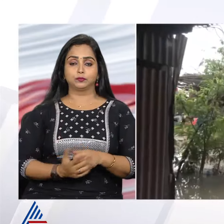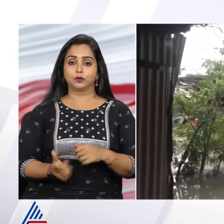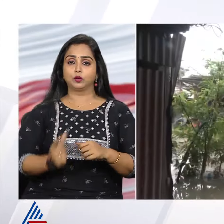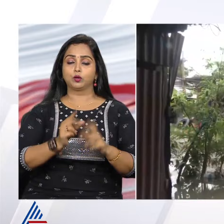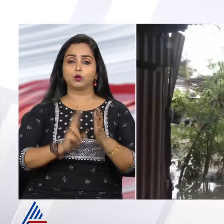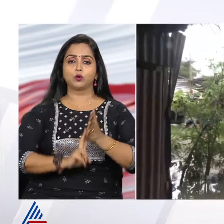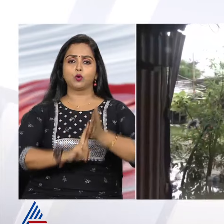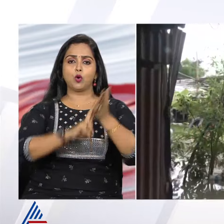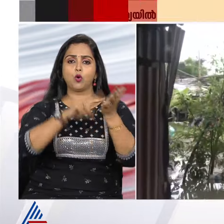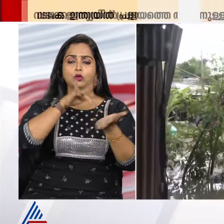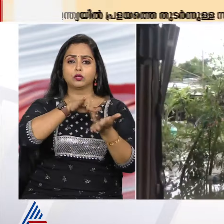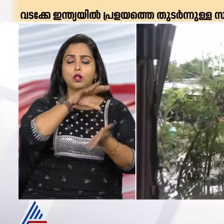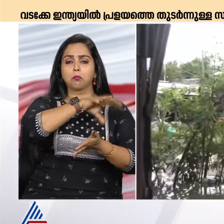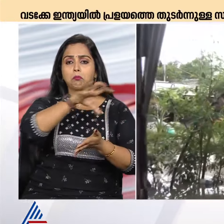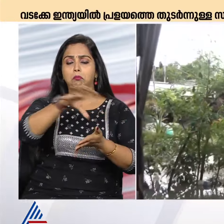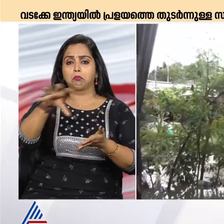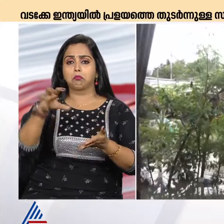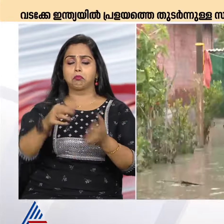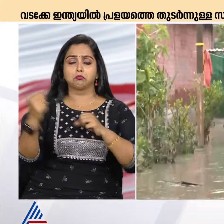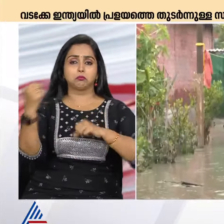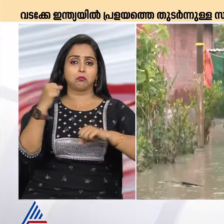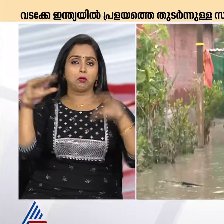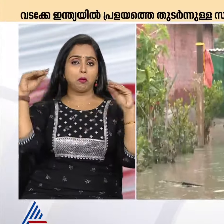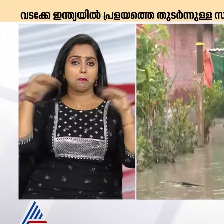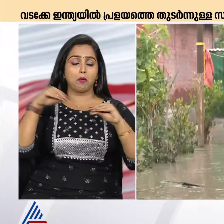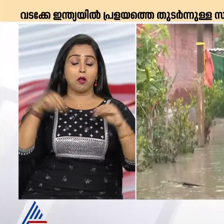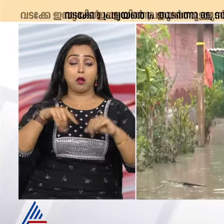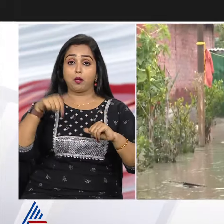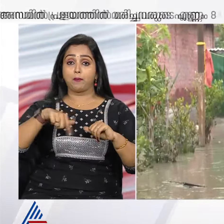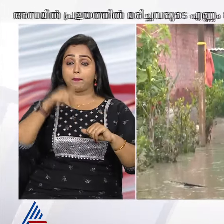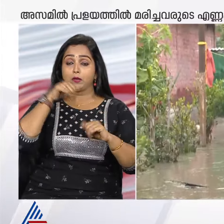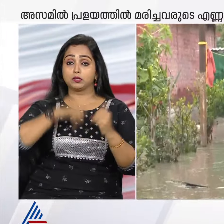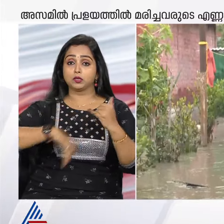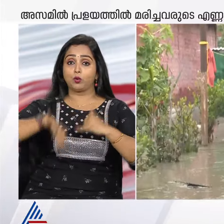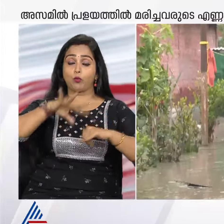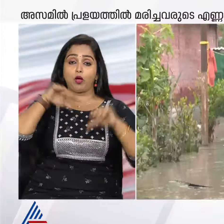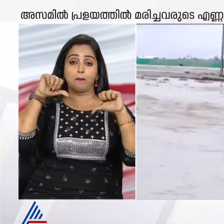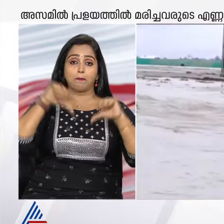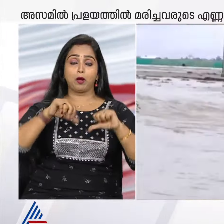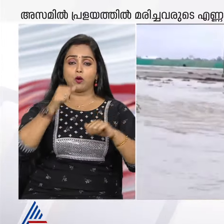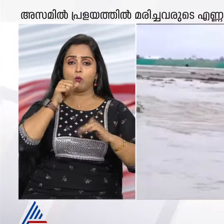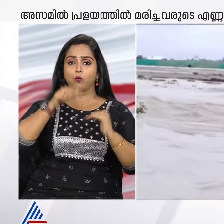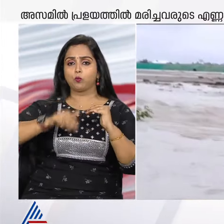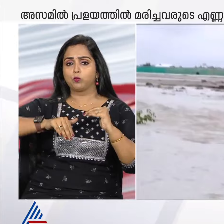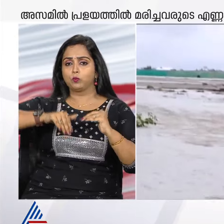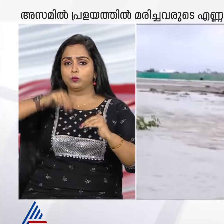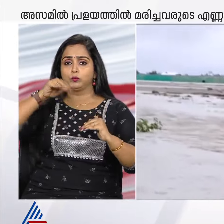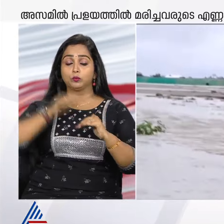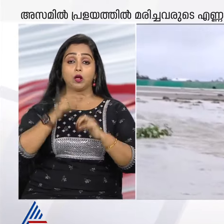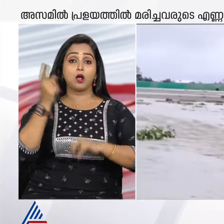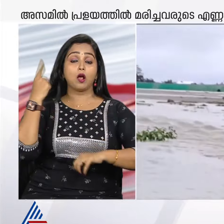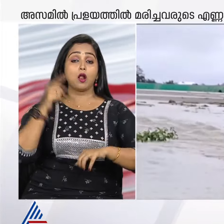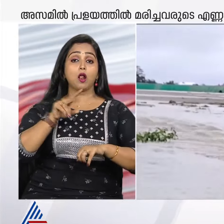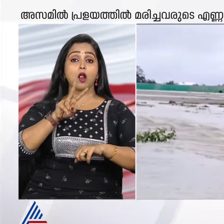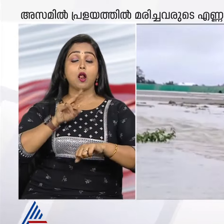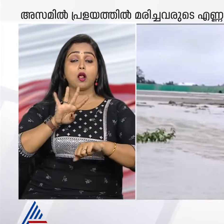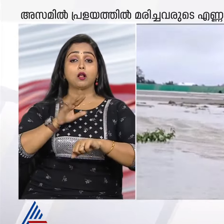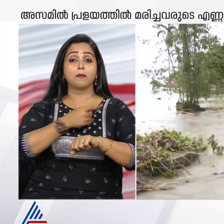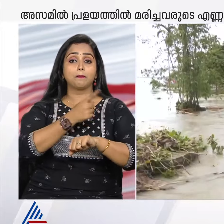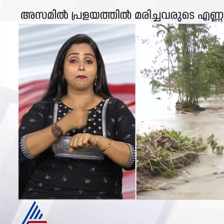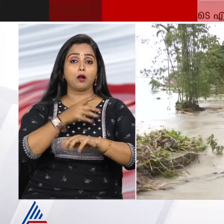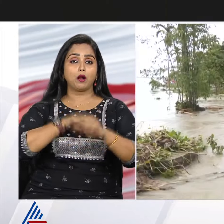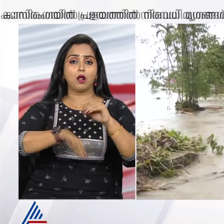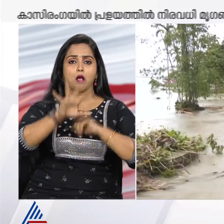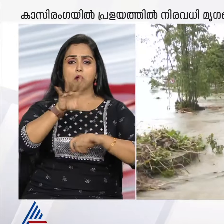ഉത്തരേന്ത്യയിലെ പല മേഖലകളിലും കനത്ത മഴയെ തുടർന്ന് പ്രളയ സാഹചര്യം ഗുരുതരമാവുകയാണ്. അസമിൽ കഴിഞ്ഞ 24 മണിക്കൂറിൽ 5 പേർ